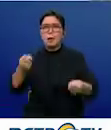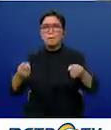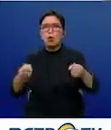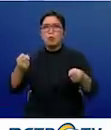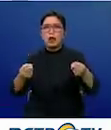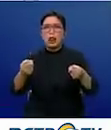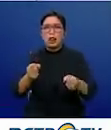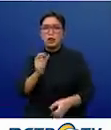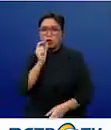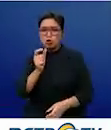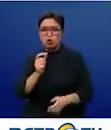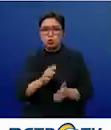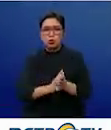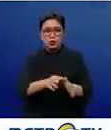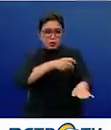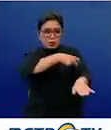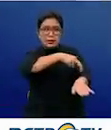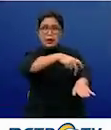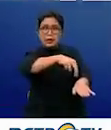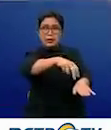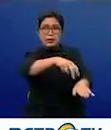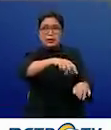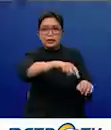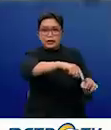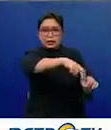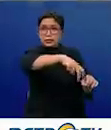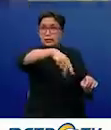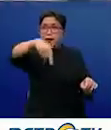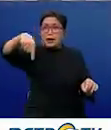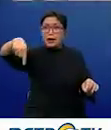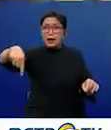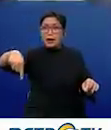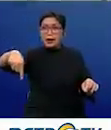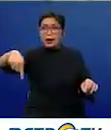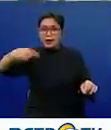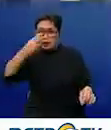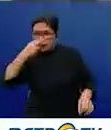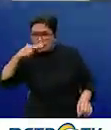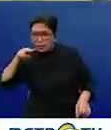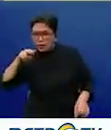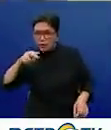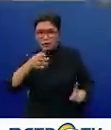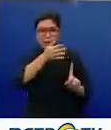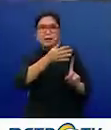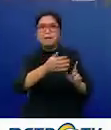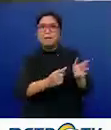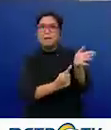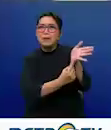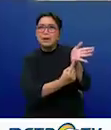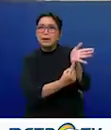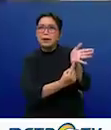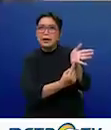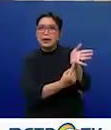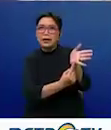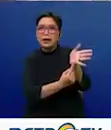kaki hanyalah menyeberang, dan langsung kami melihat papan petunjuk, yaitu dengan tulisan ke